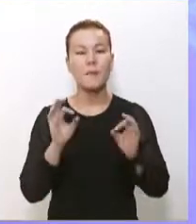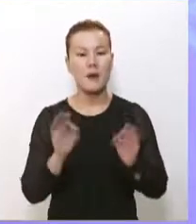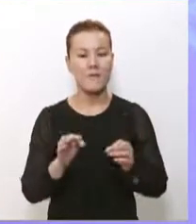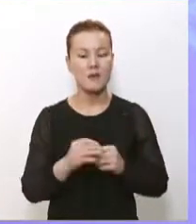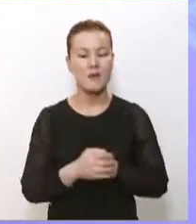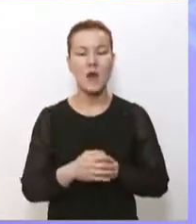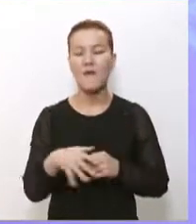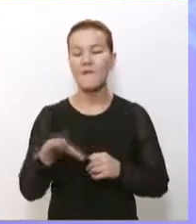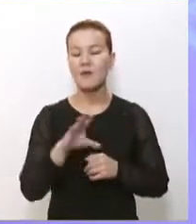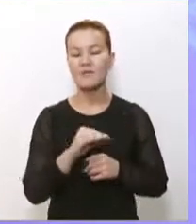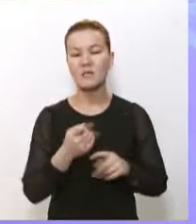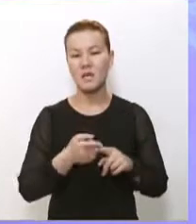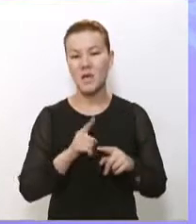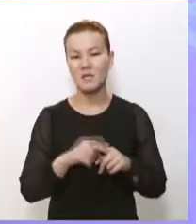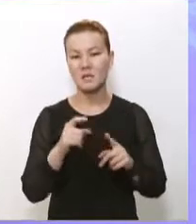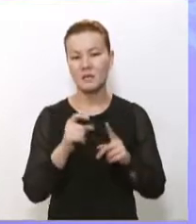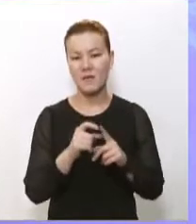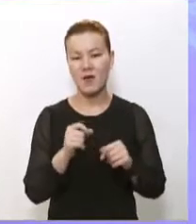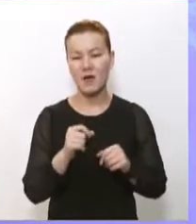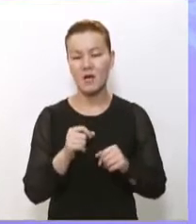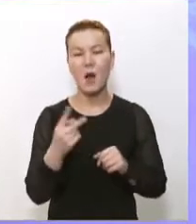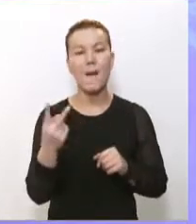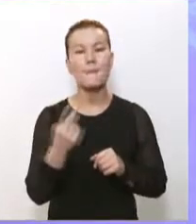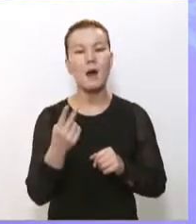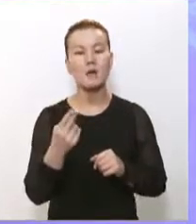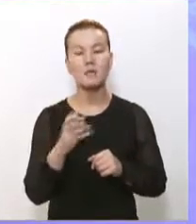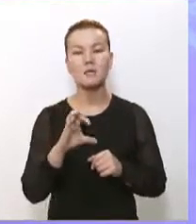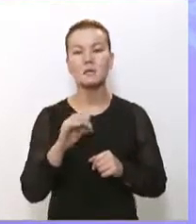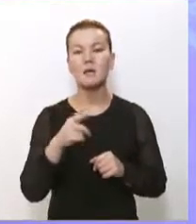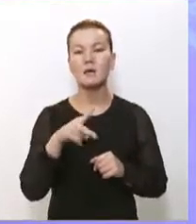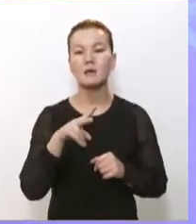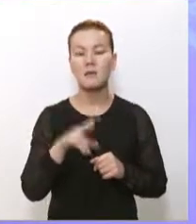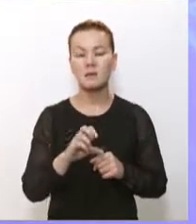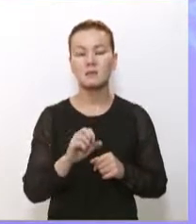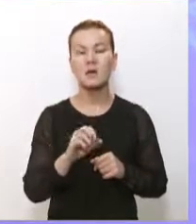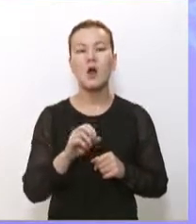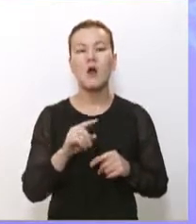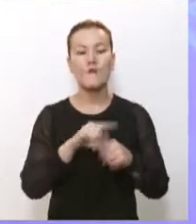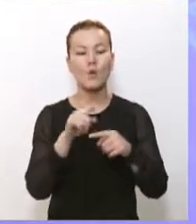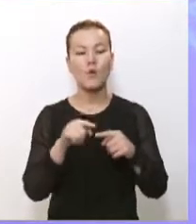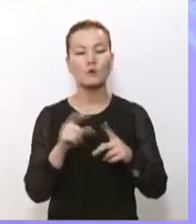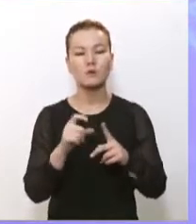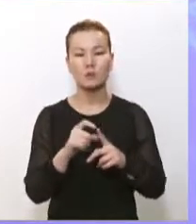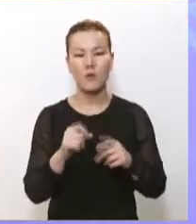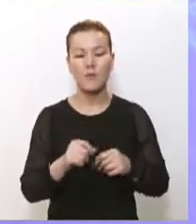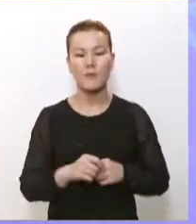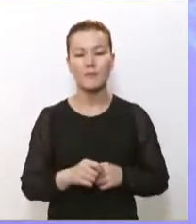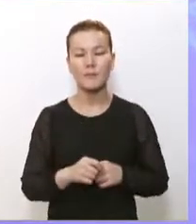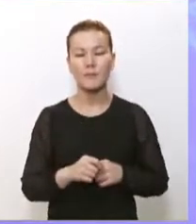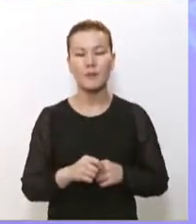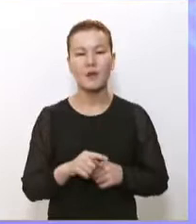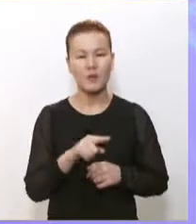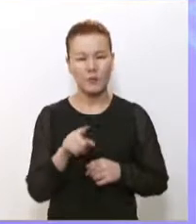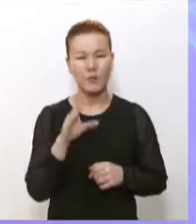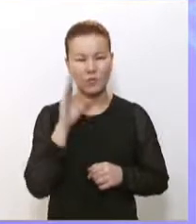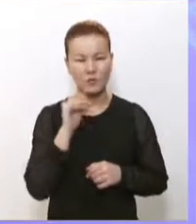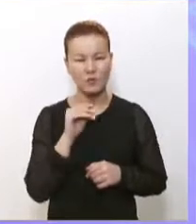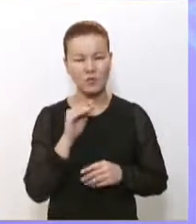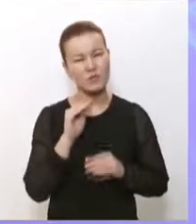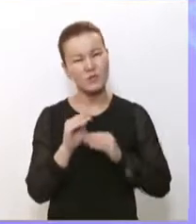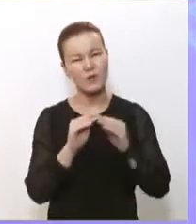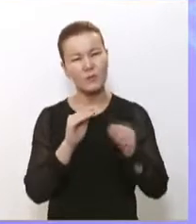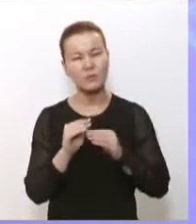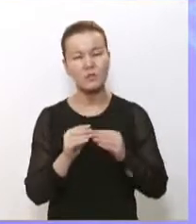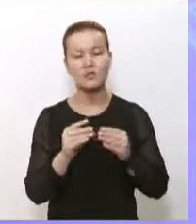Правильно, во всех этих словах парное согласное в корне слова. Вы можете сформулировать